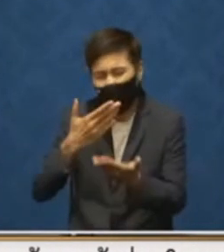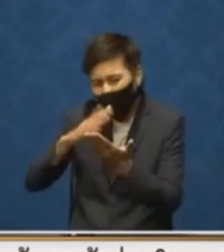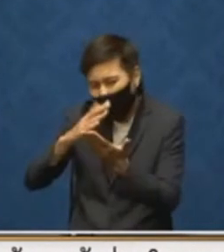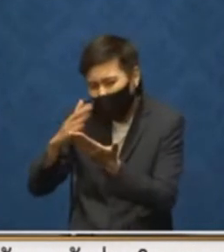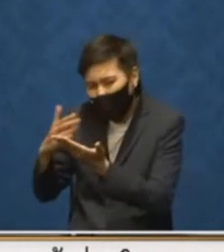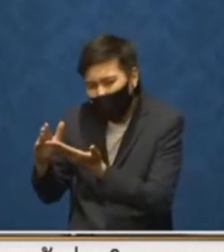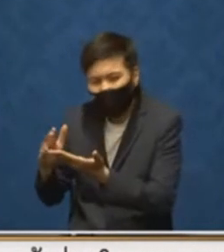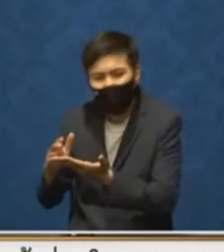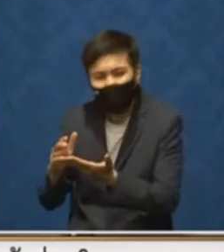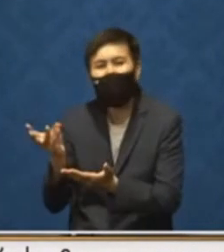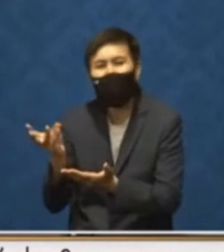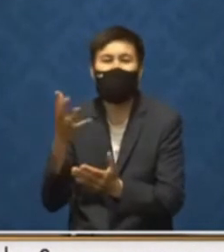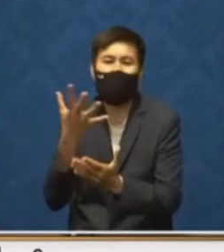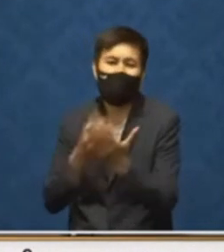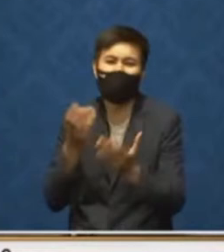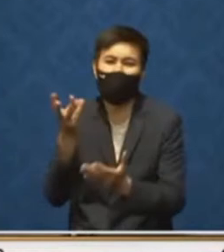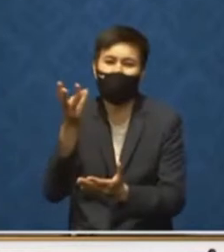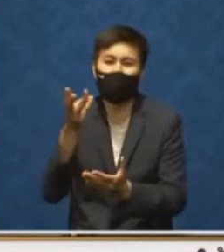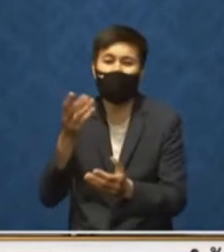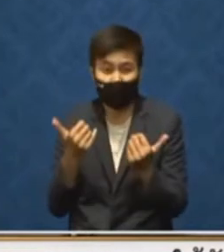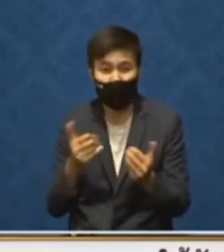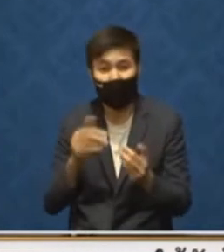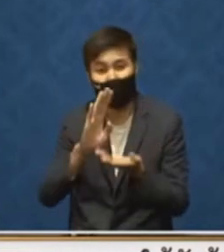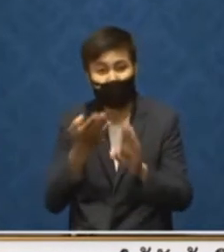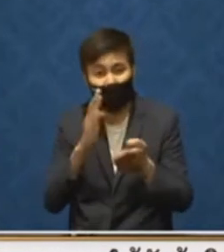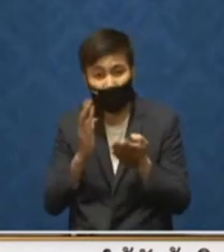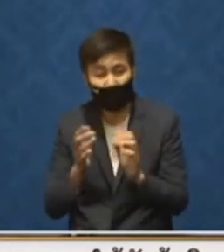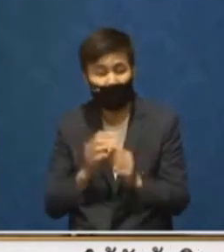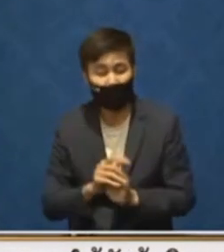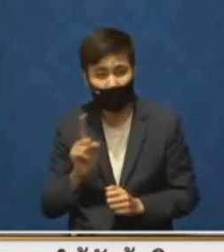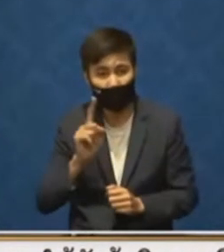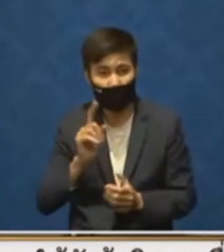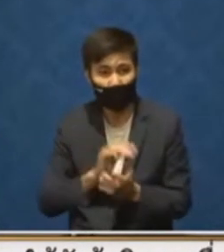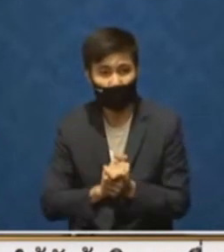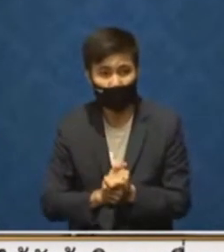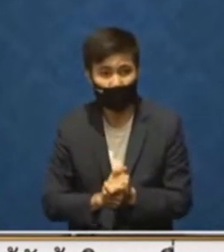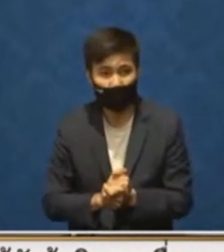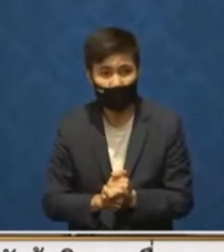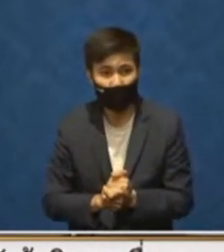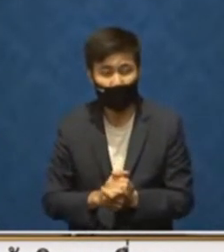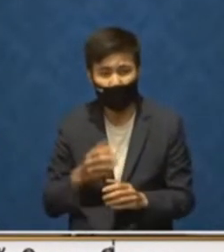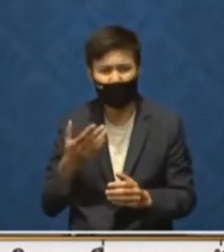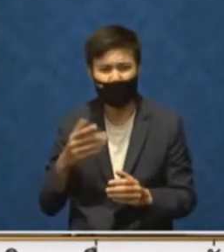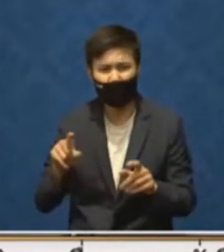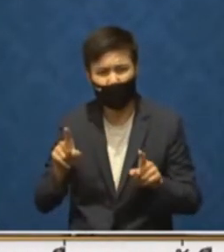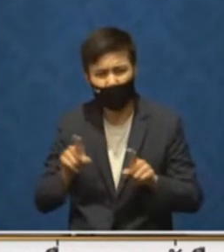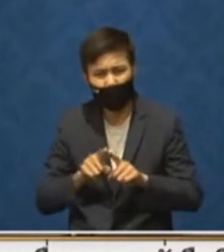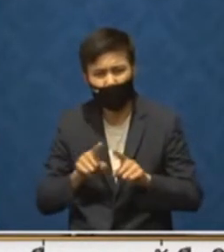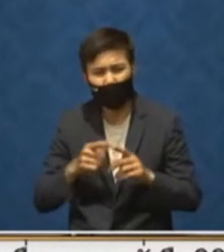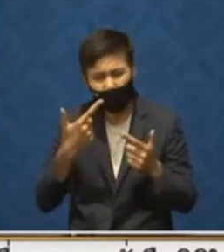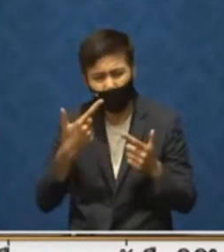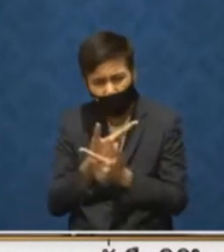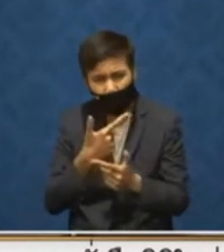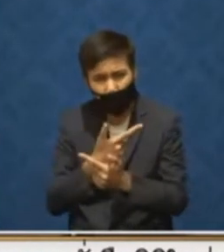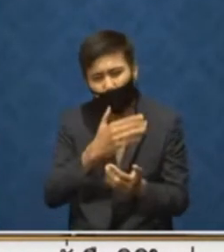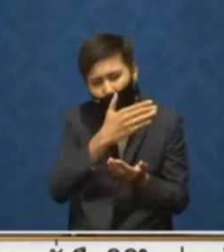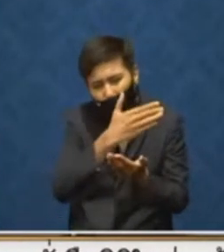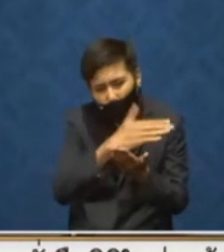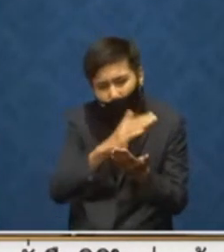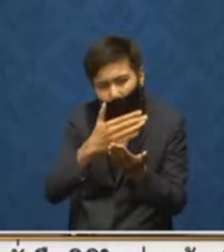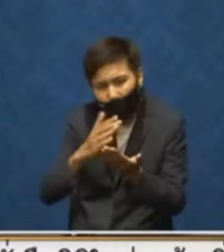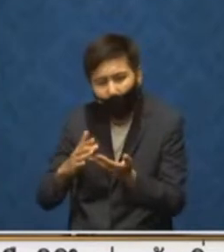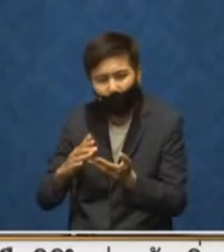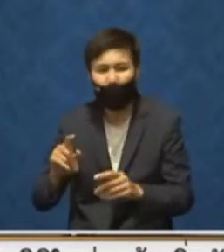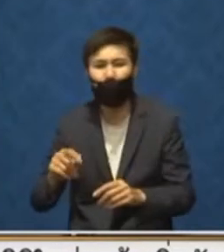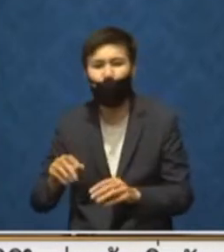ชิ้นเดียวนี่คือมีการเปรียบเปรยให้เห็นภาพว่ามันเอาเศษของเศษของเศษเศษเนื้อข้างเขียงมั้ยโอนให้คนจนทั้งแผ่น